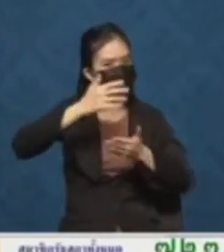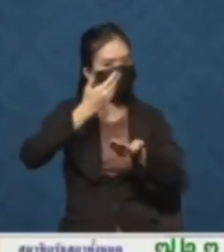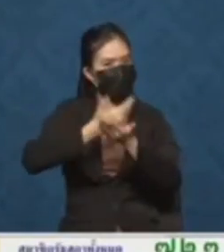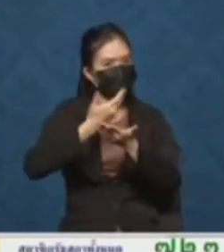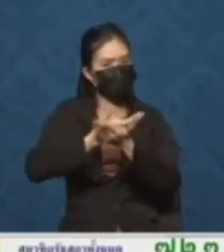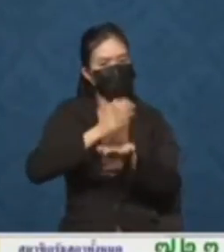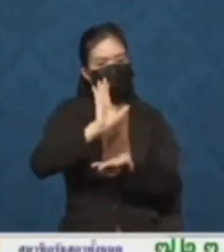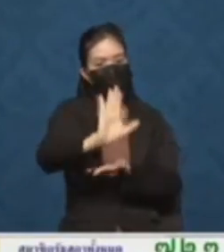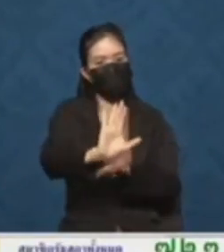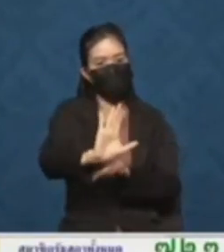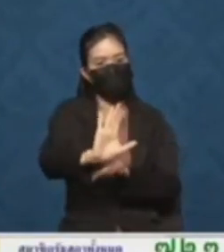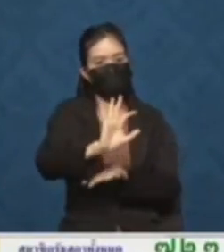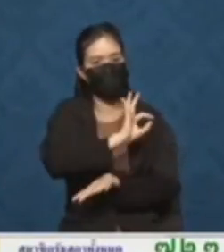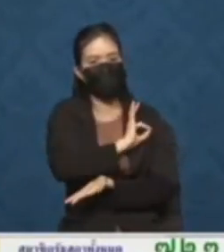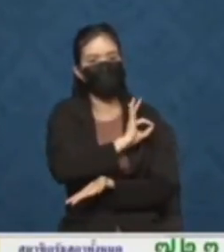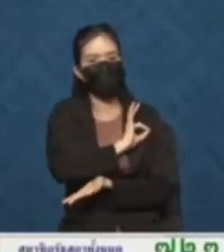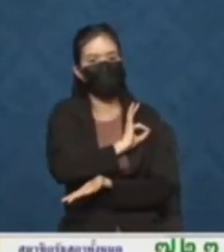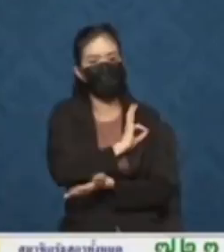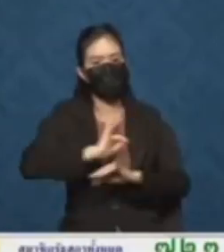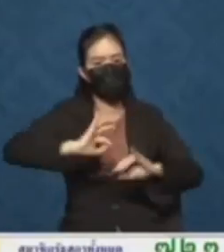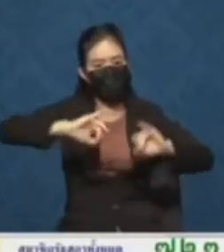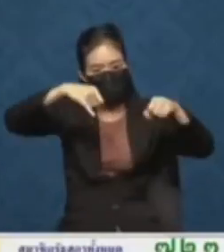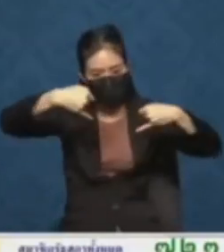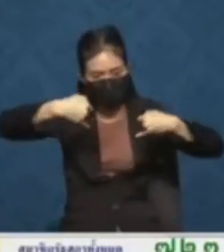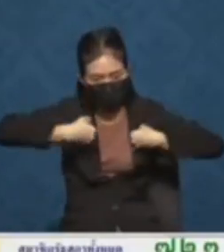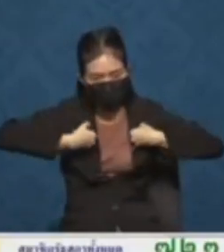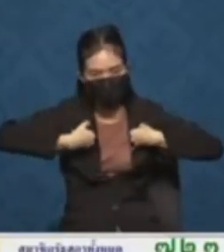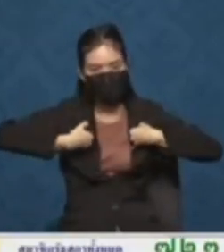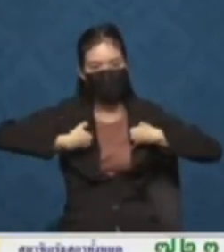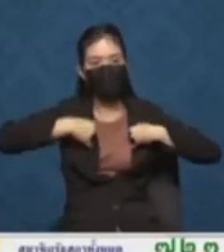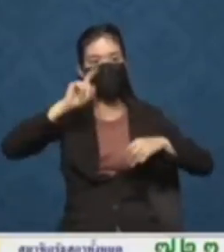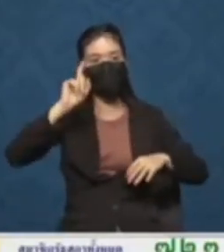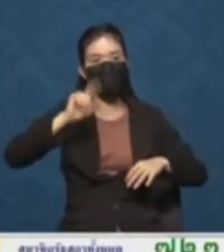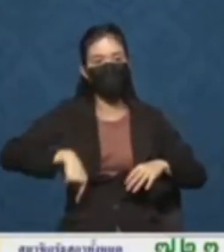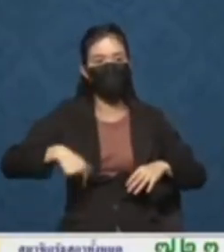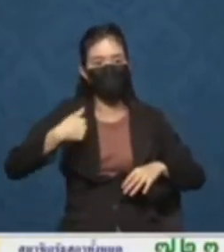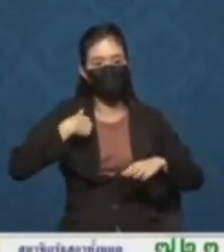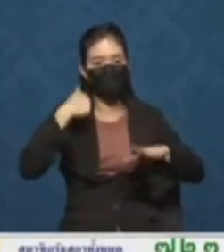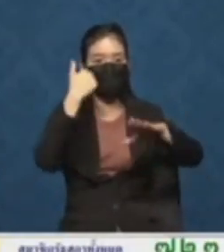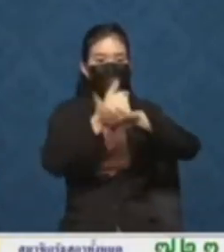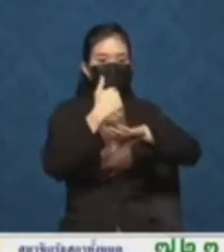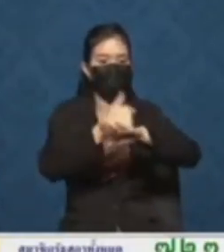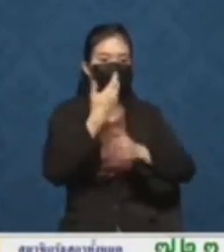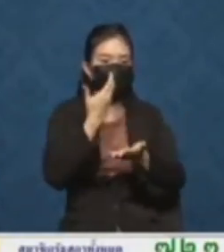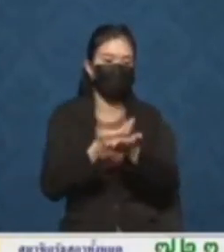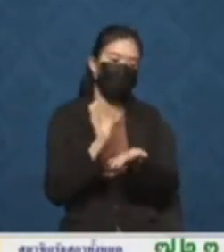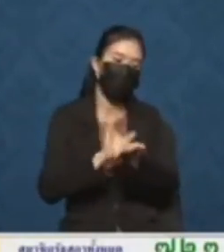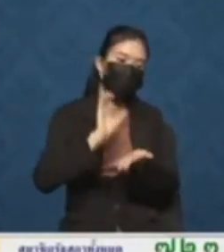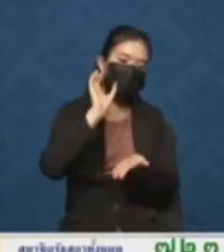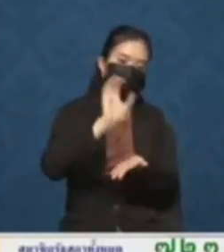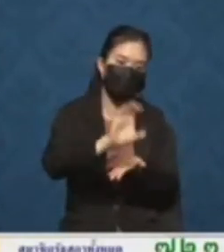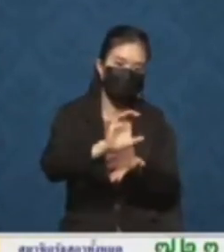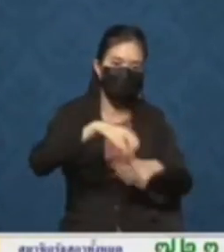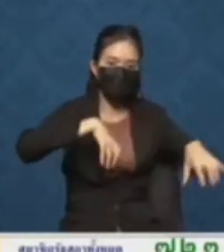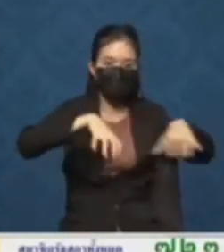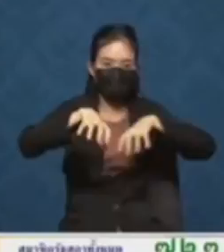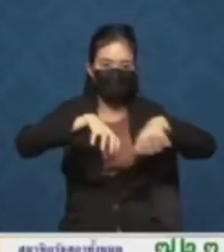ที่จะให้เขารู้สึกเป็นเจ้าของนะครับต้องใช้เงินของผู้บริหารพรรคนะไม่ว่าจะเป็นอะ